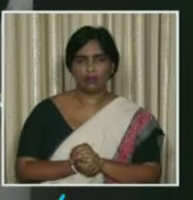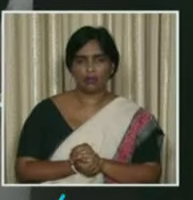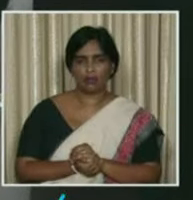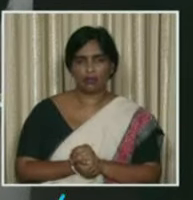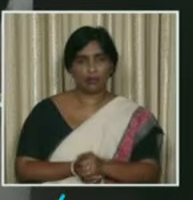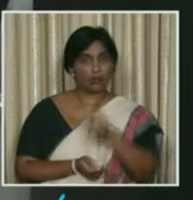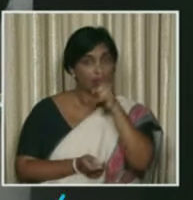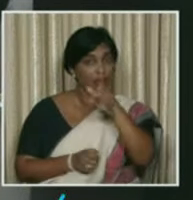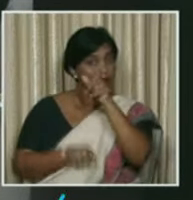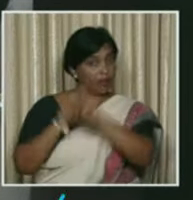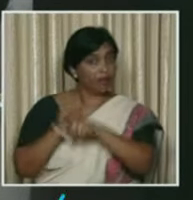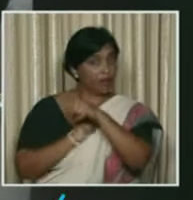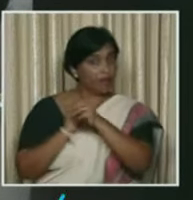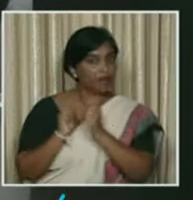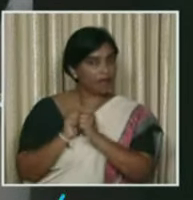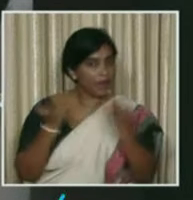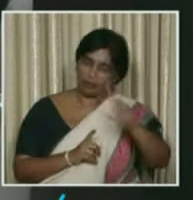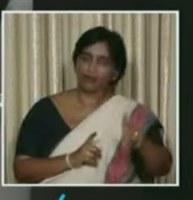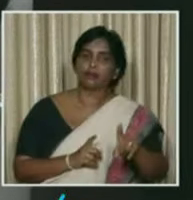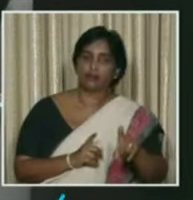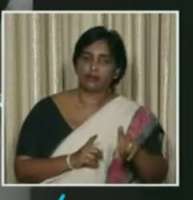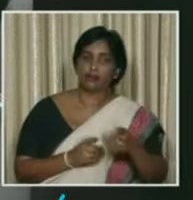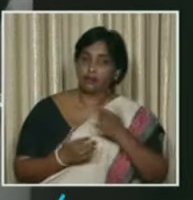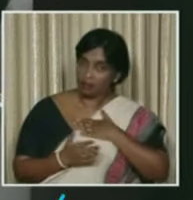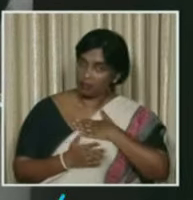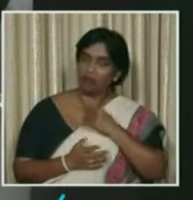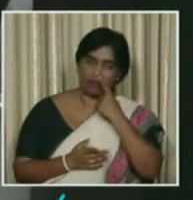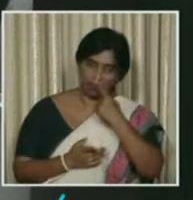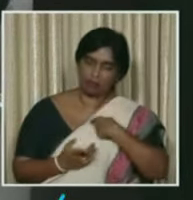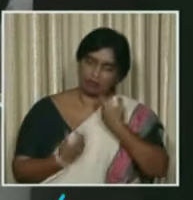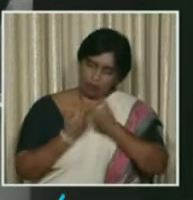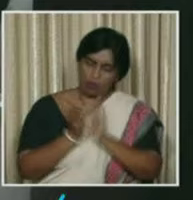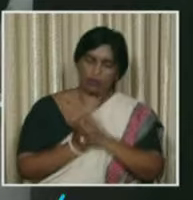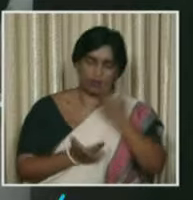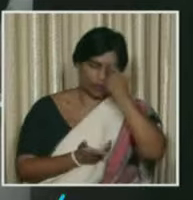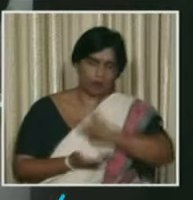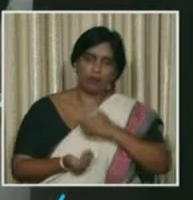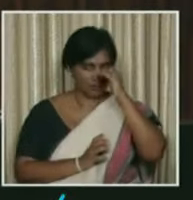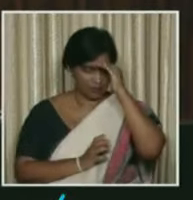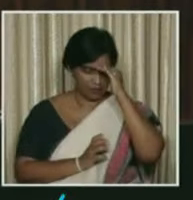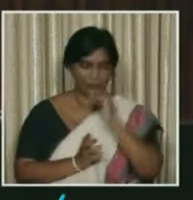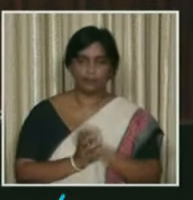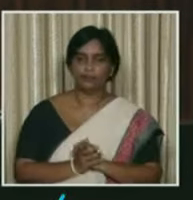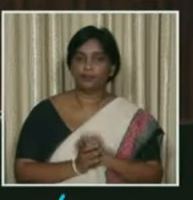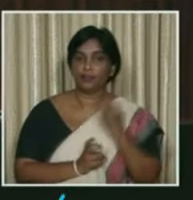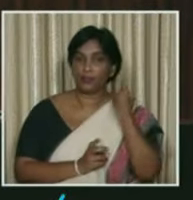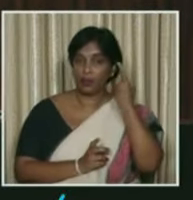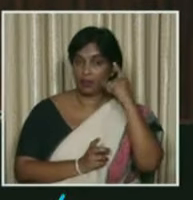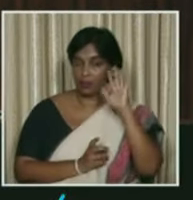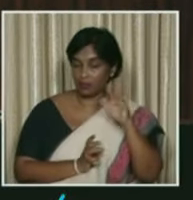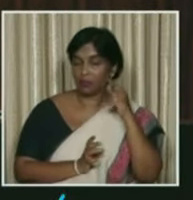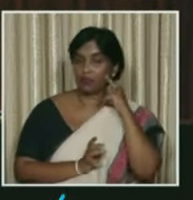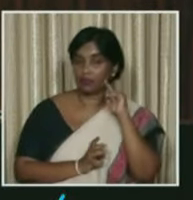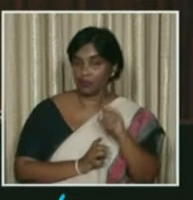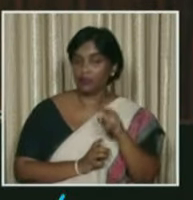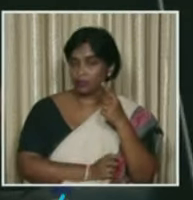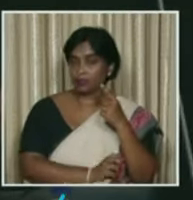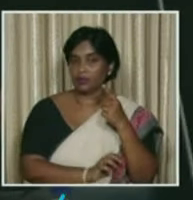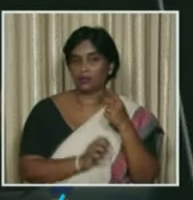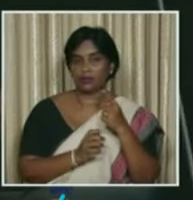ඔබගේ නිලධාරින්ට එක කරන්න බැරි නම් බැහැයි කියන්න මට කියන්න මගේ ආරක්ෂාව මම බලා ගන්න කියලා මම බලා ගන්නවා. ඊයේ සිදුවීමේදී ඔබතුමා